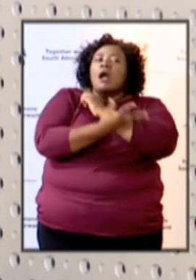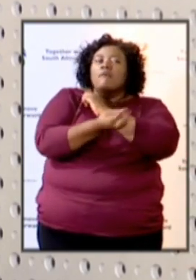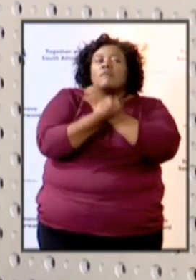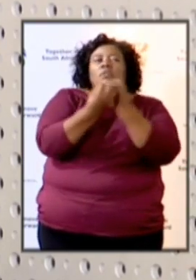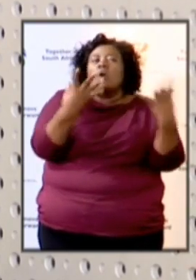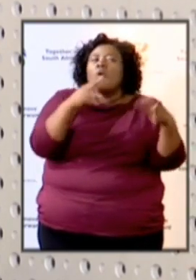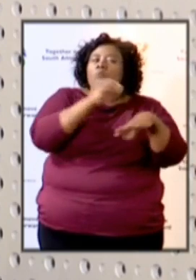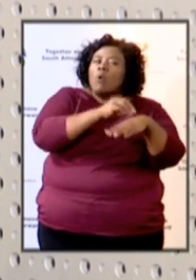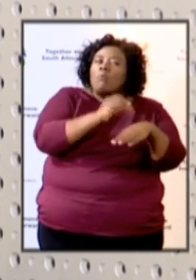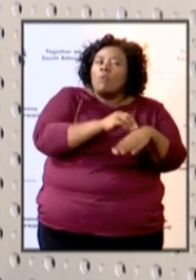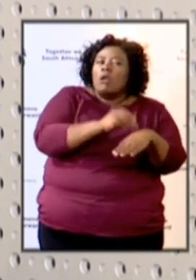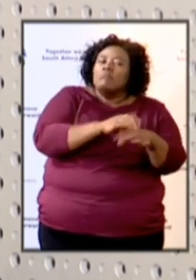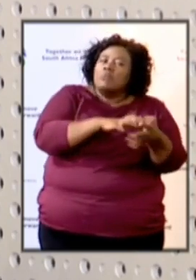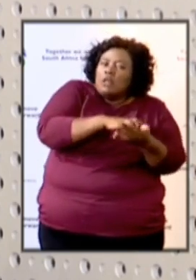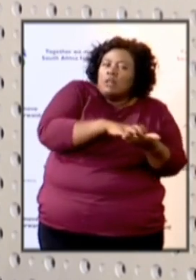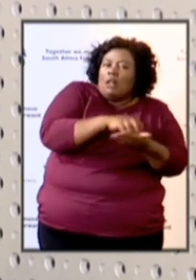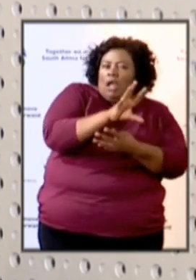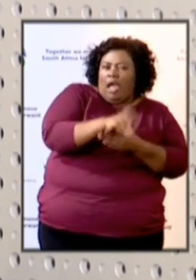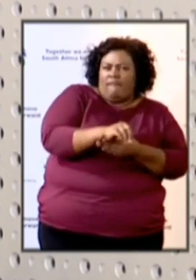indlala, ukuhlupheka,